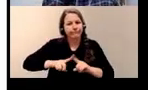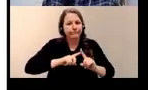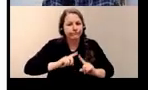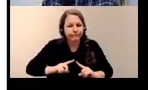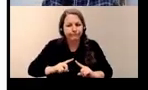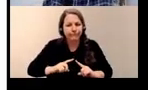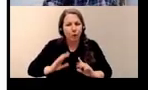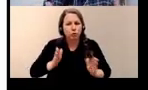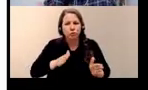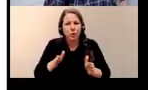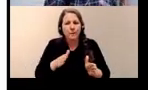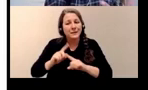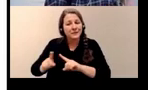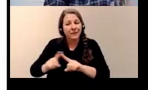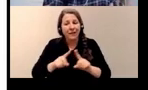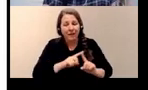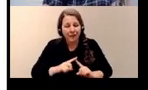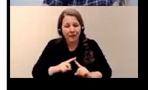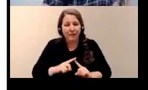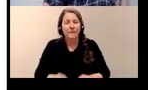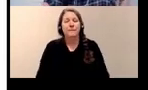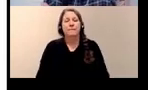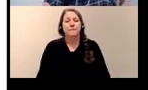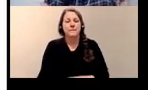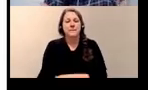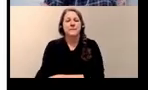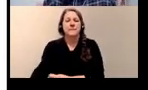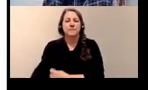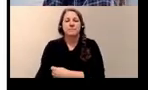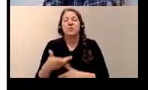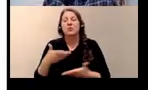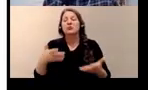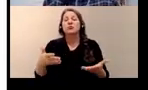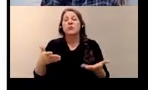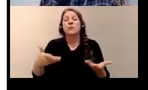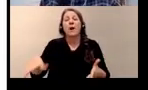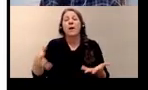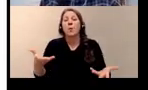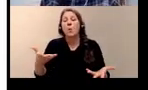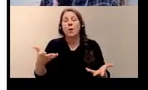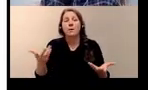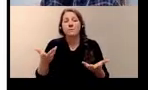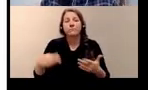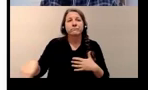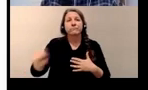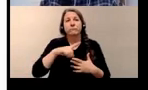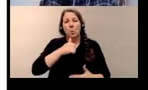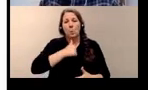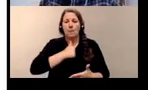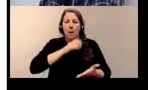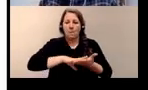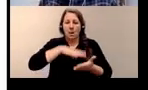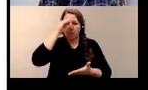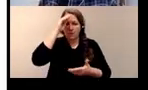d'atterrir dans ces boutiques. Alors souvent, il s'agissait de personnes autodidactes qui avaient appris depuis